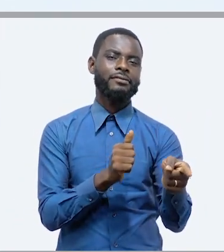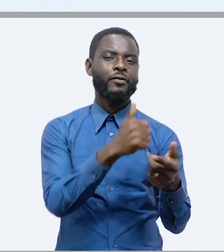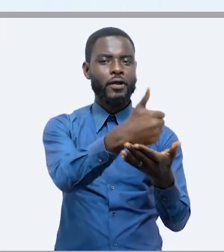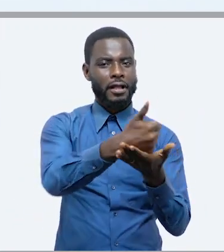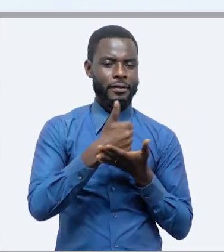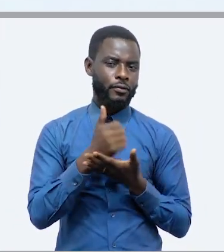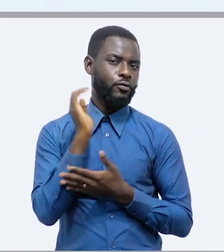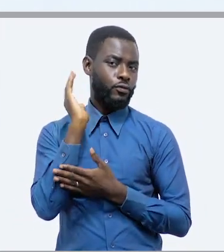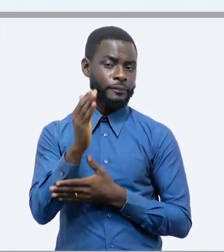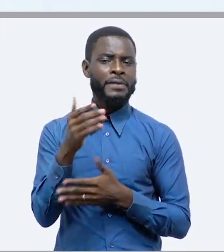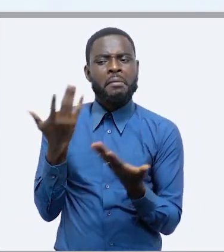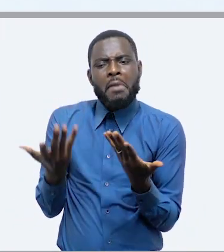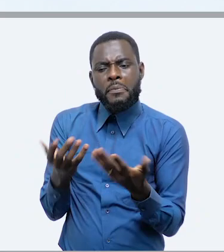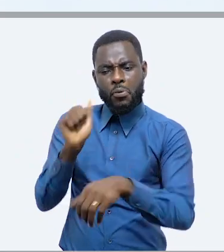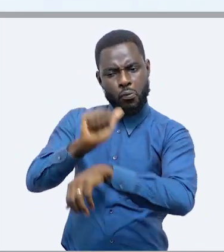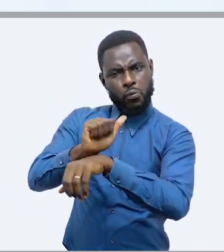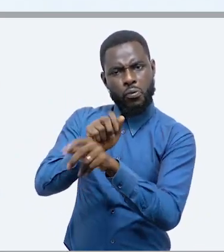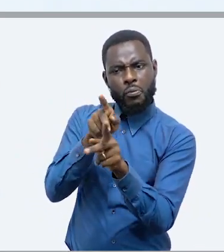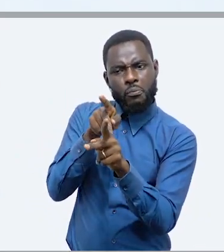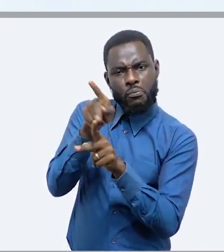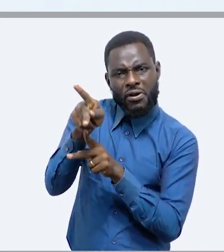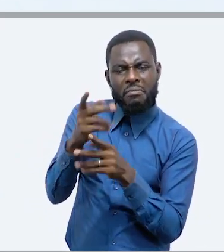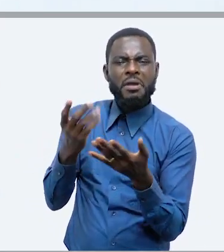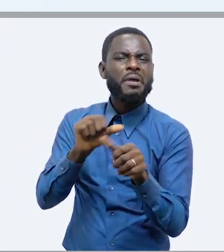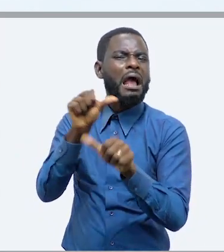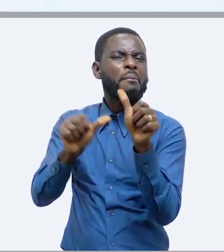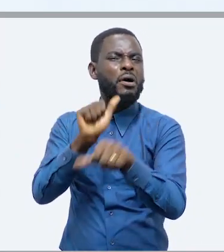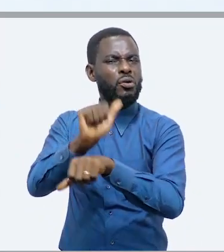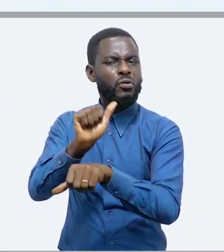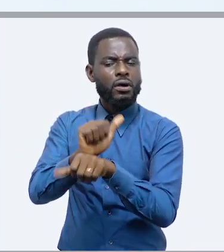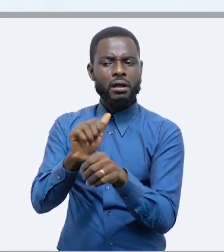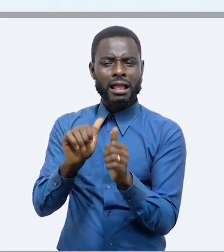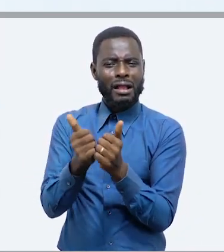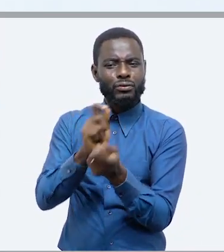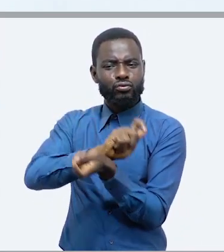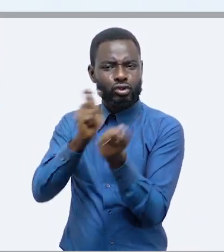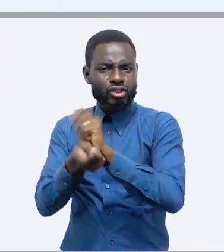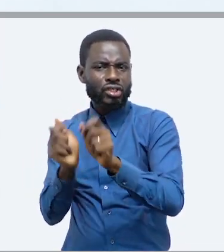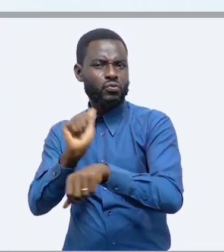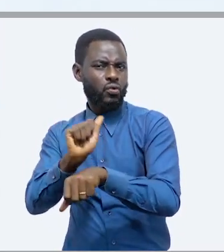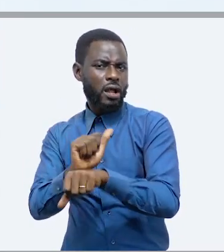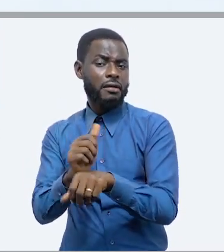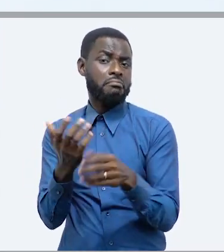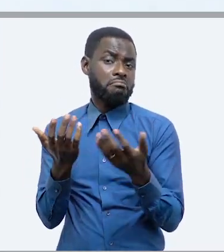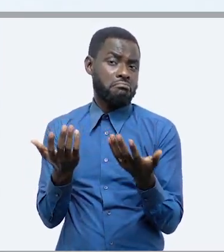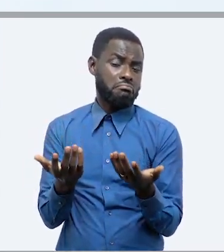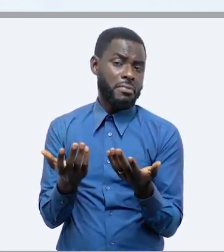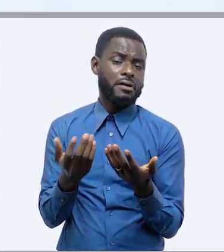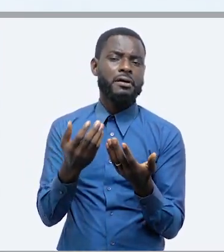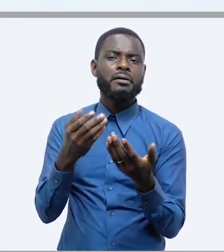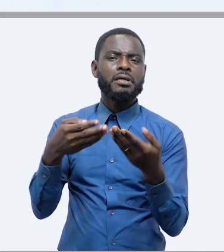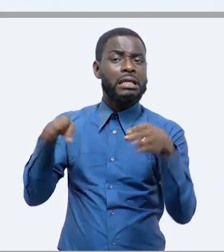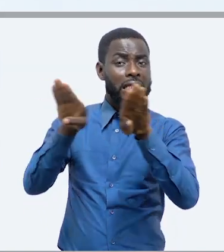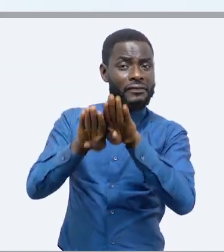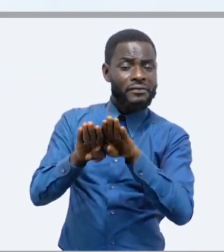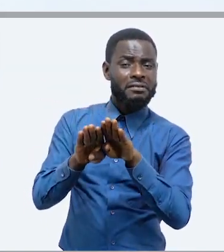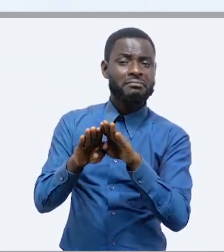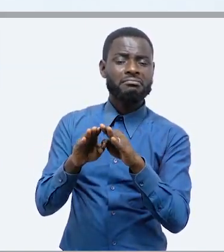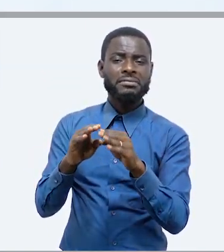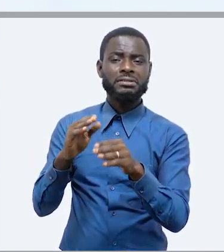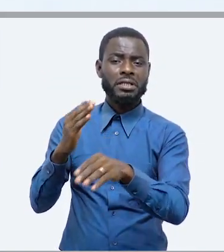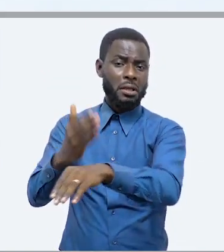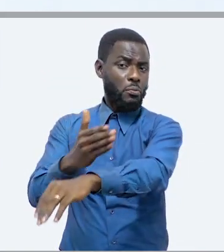ame. Ke fe be ke tue e hami. No ba na ohi ake. O fata amehi. ameha onuwe yake, ye